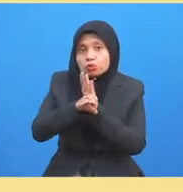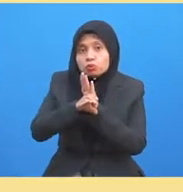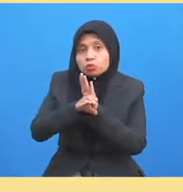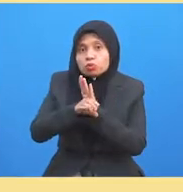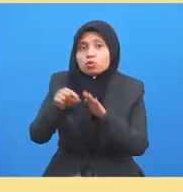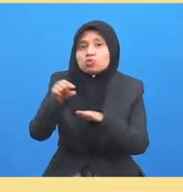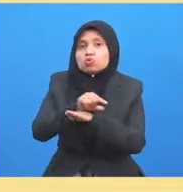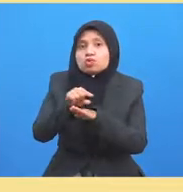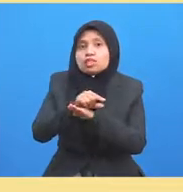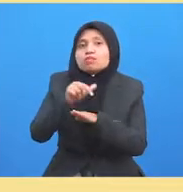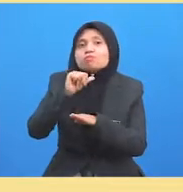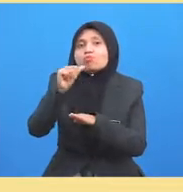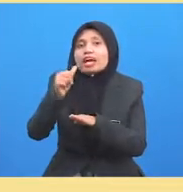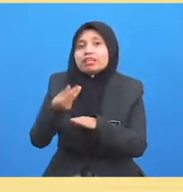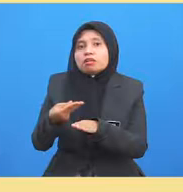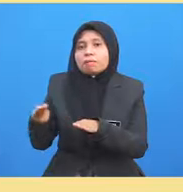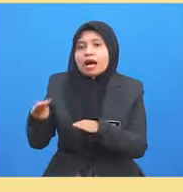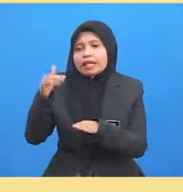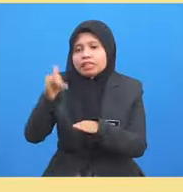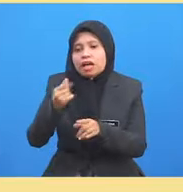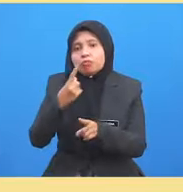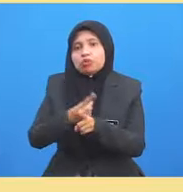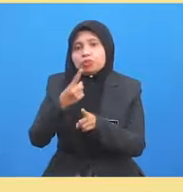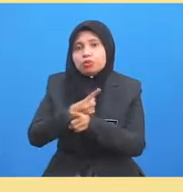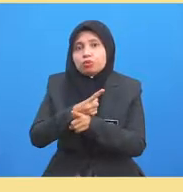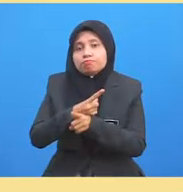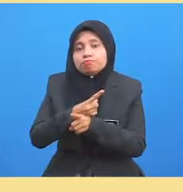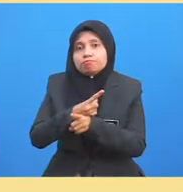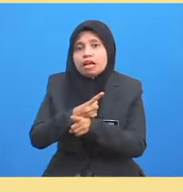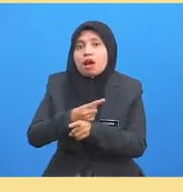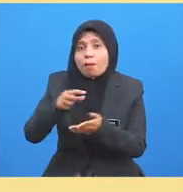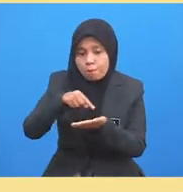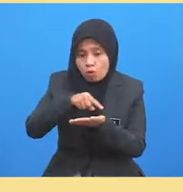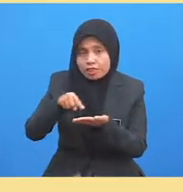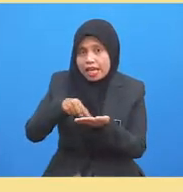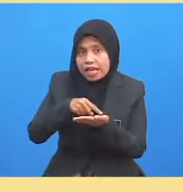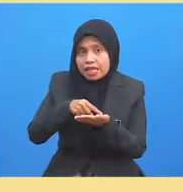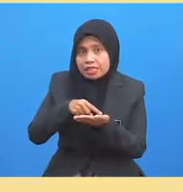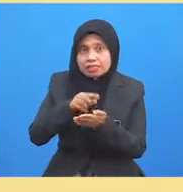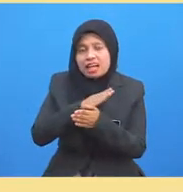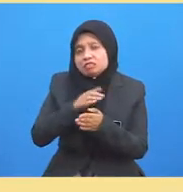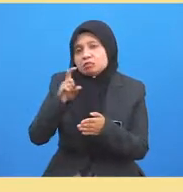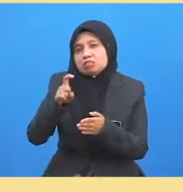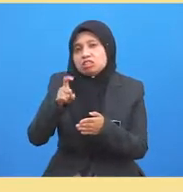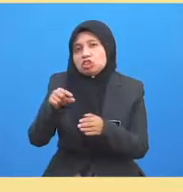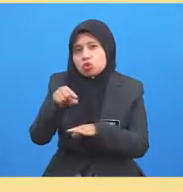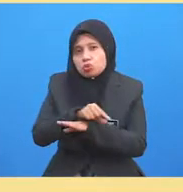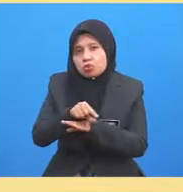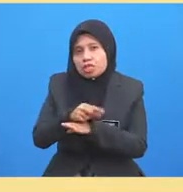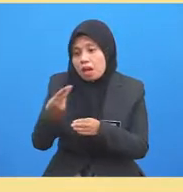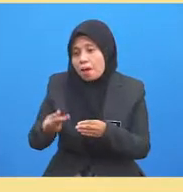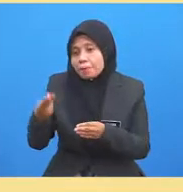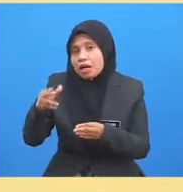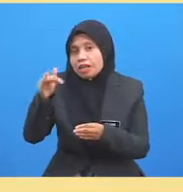dengan menggunakan bukan bahan sebenar, manakala model pula tidak semestinya menggunakan